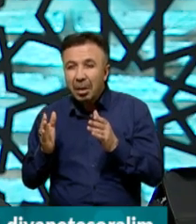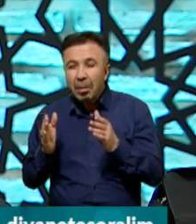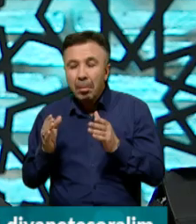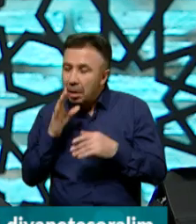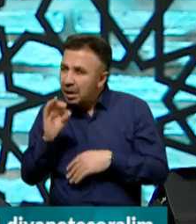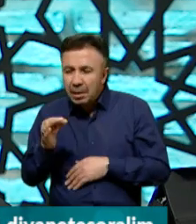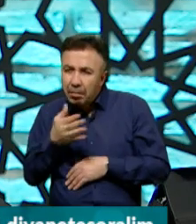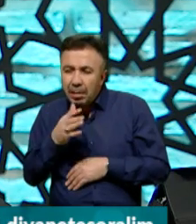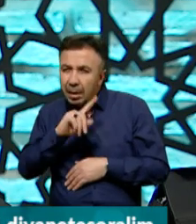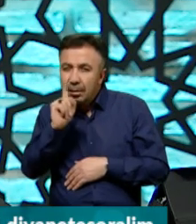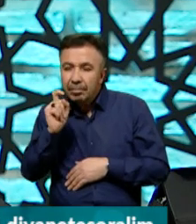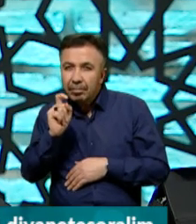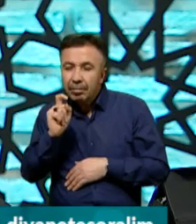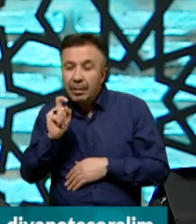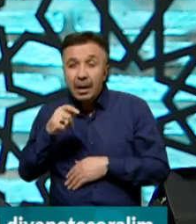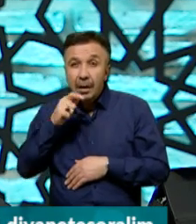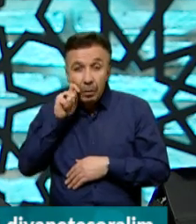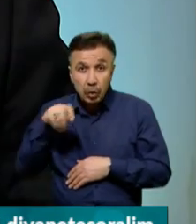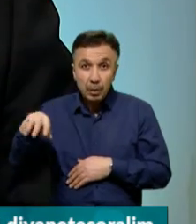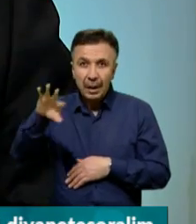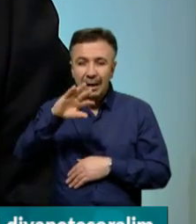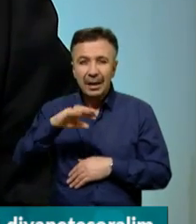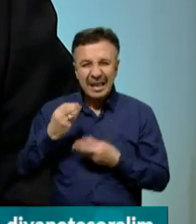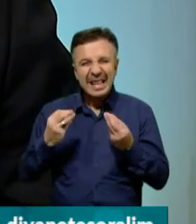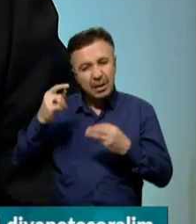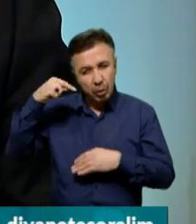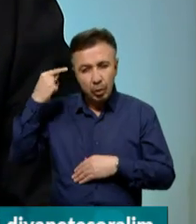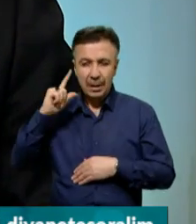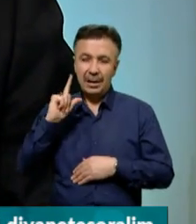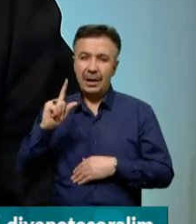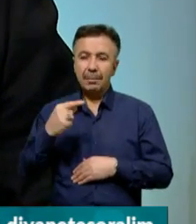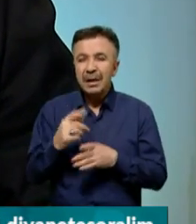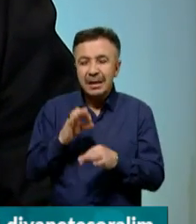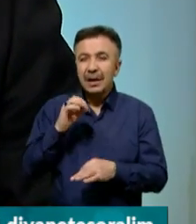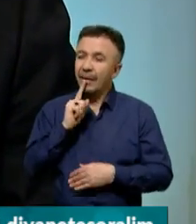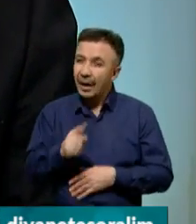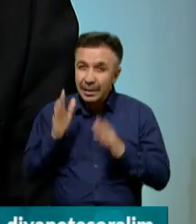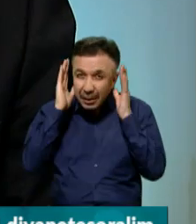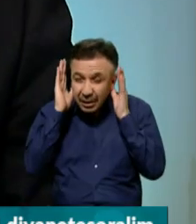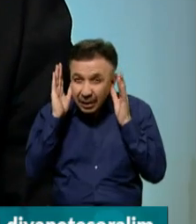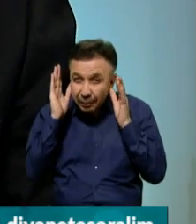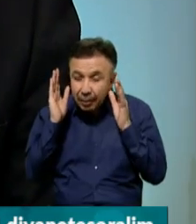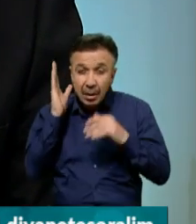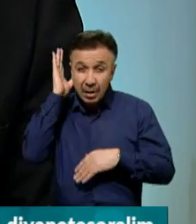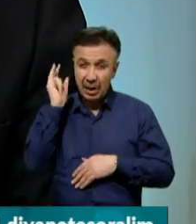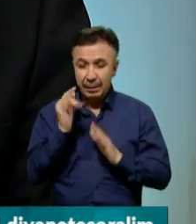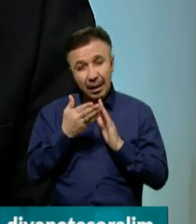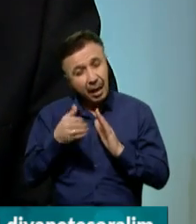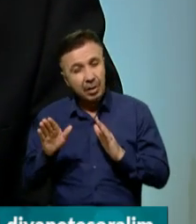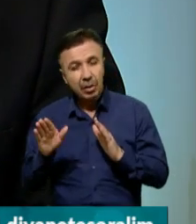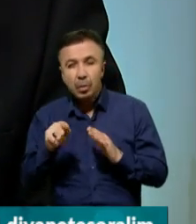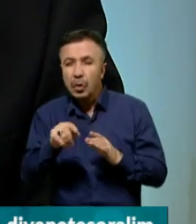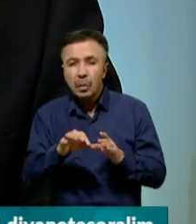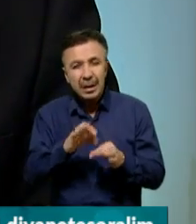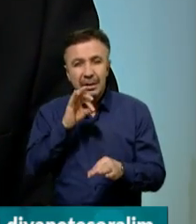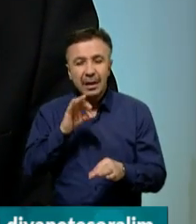O nedenle Müslümanlar devamlı surette hüsnü zanlı olmalıdırlar. Bir insan farzı kılıp ayrılıyor. Ya bu insan sünnetleri